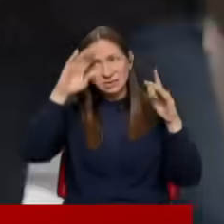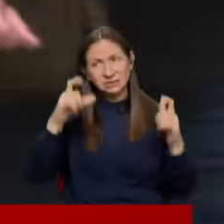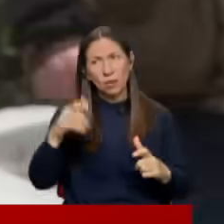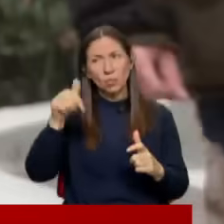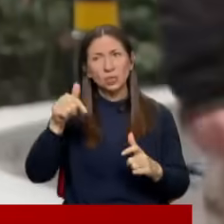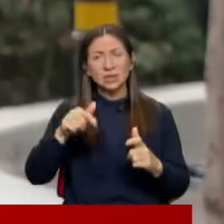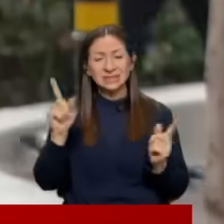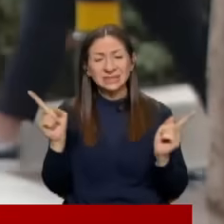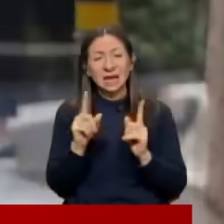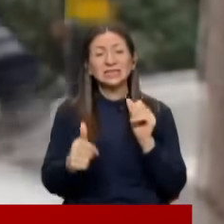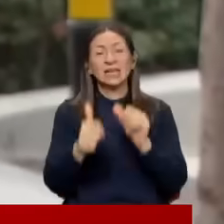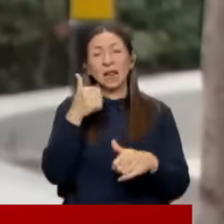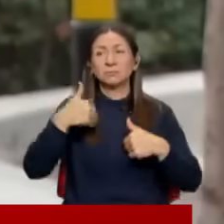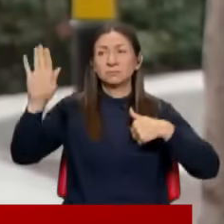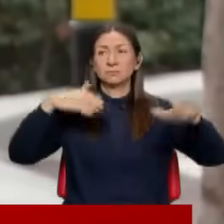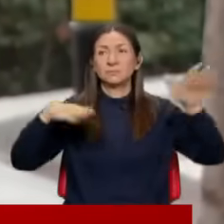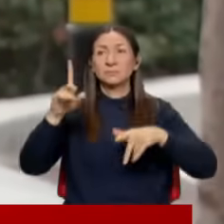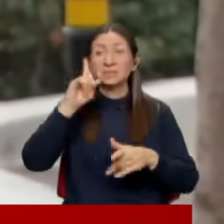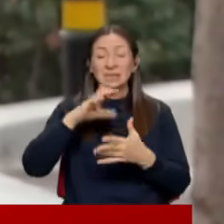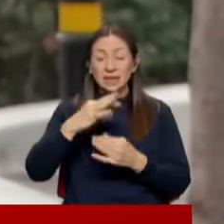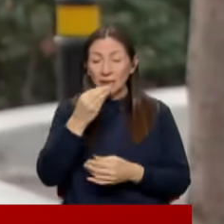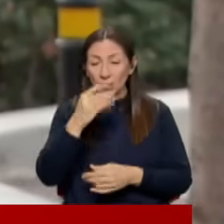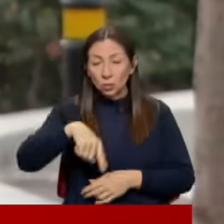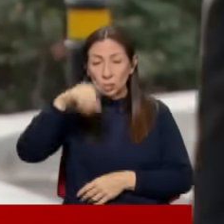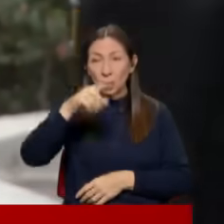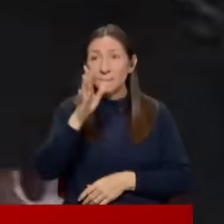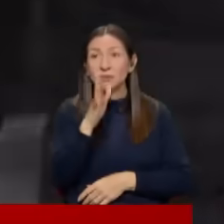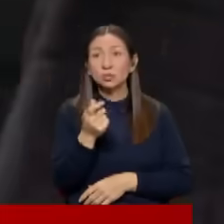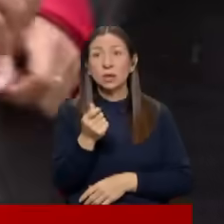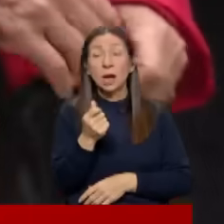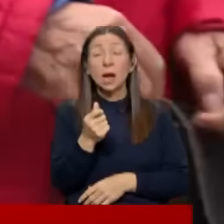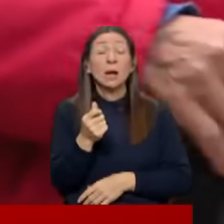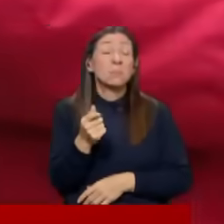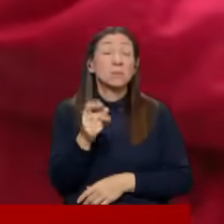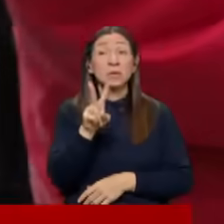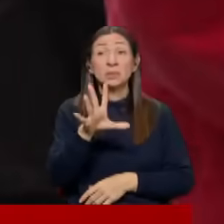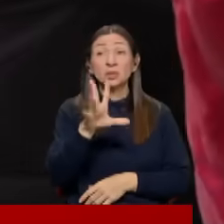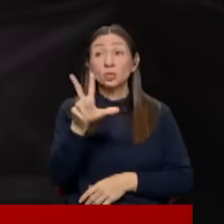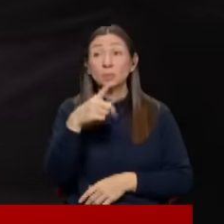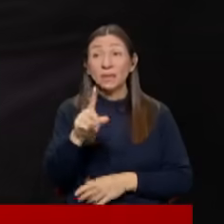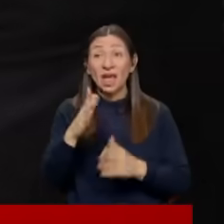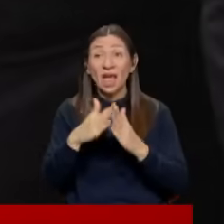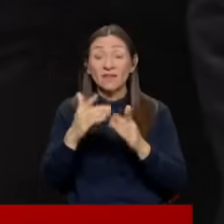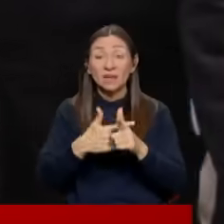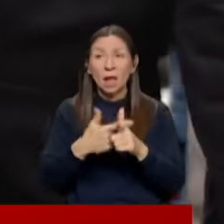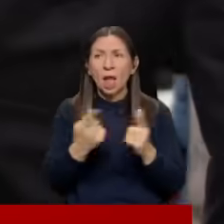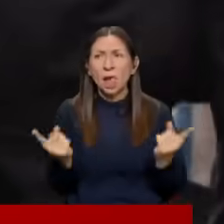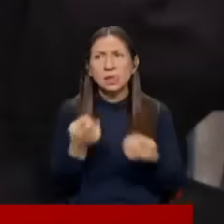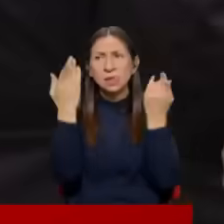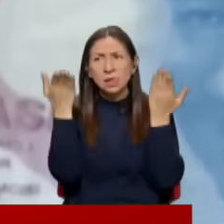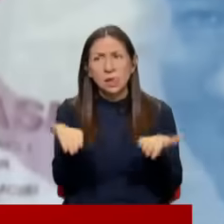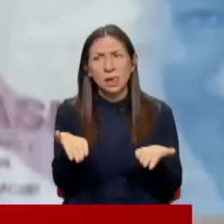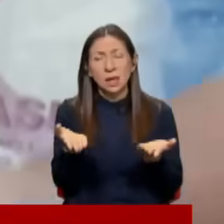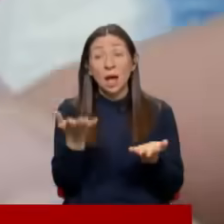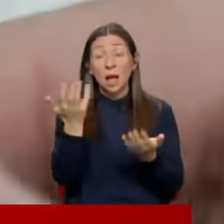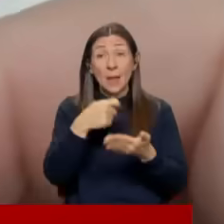İstanbul'dan tersine göç başladı. Bir kişinin yemeği neredeyse günlük 500 lira. Şu anda 25-30 milyardan aşağı hiçbir insan yaşayamaz